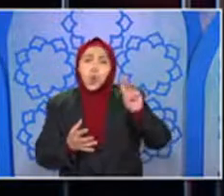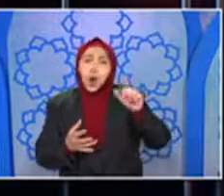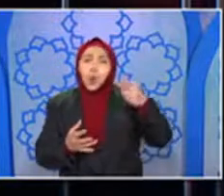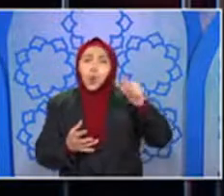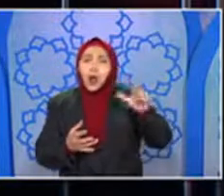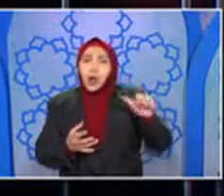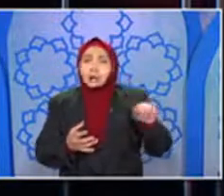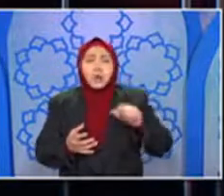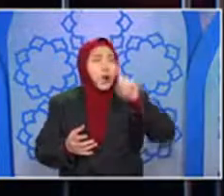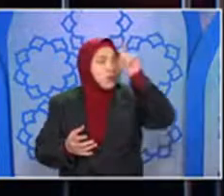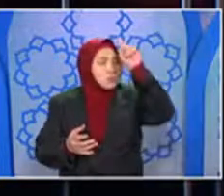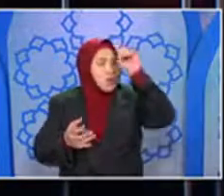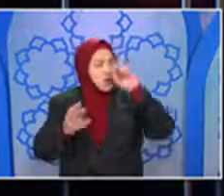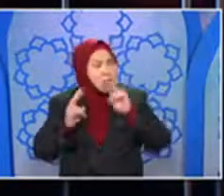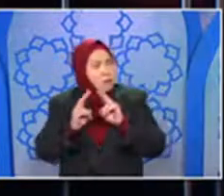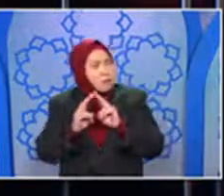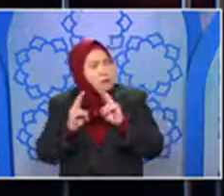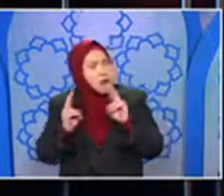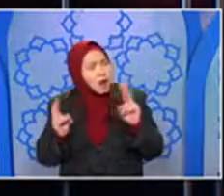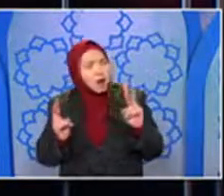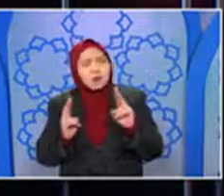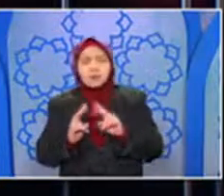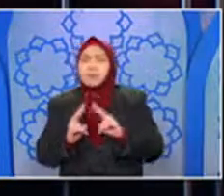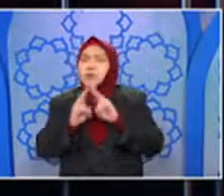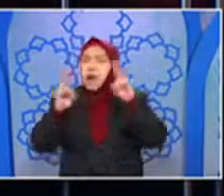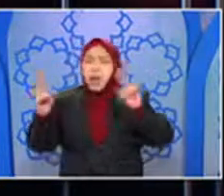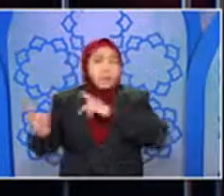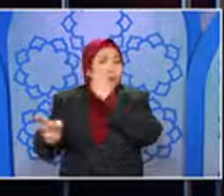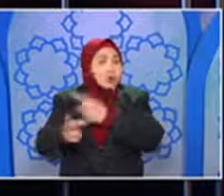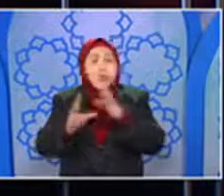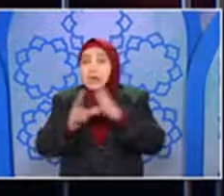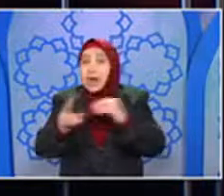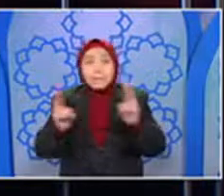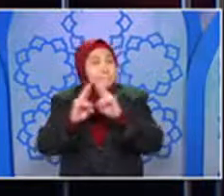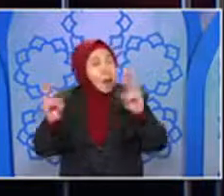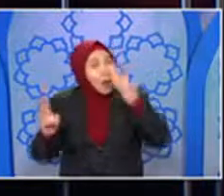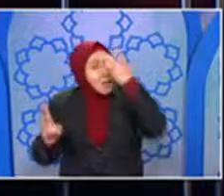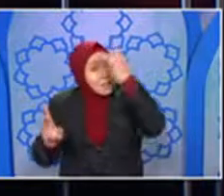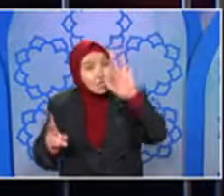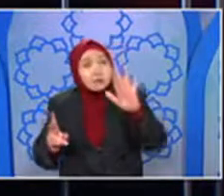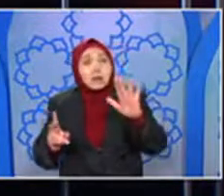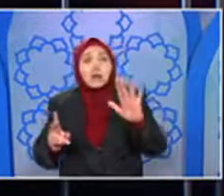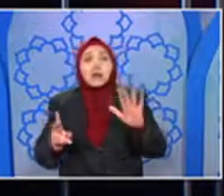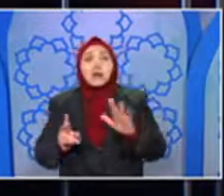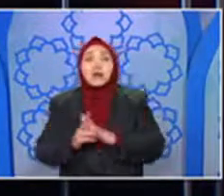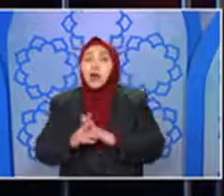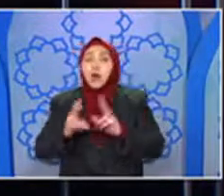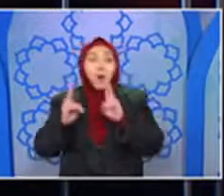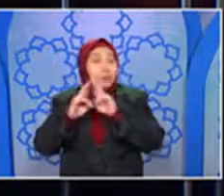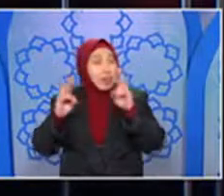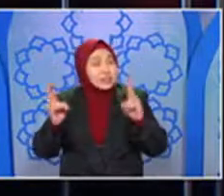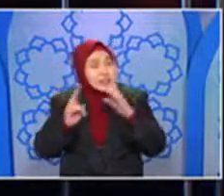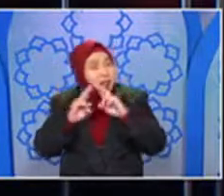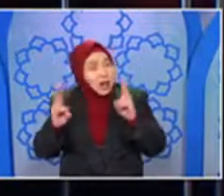Hakim. Allah ini Tuhan yang Maha berkuasa dan maha bijaksana. The wisdom of Allah Subhanahu